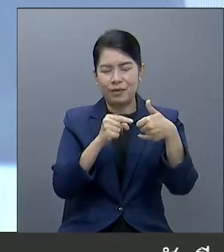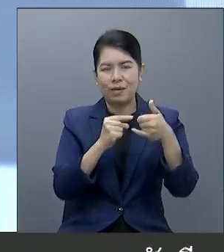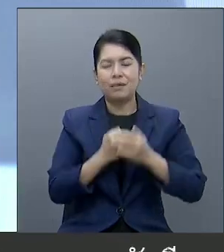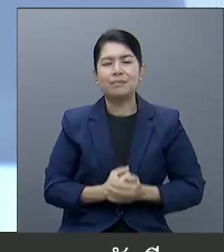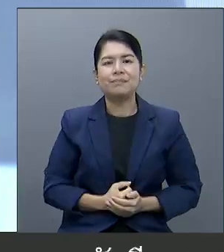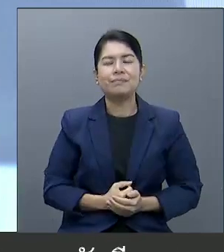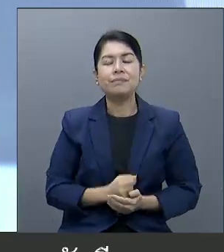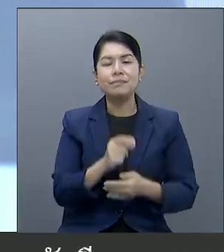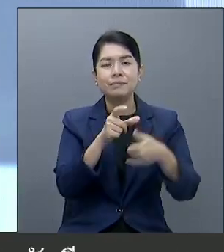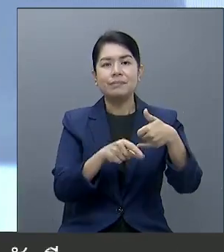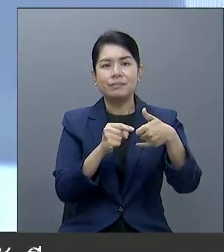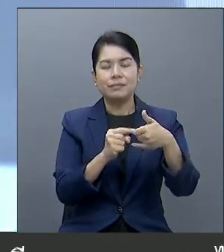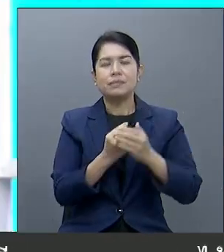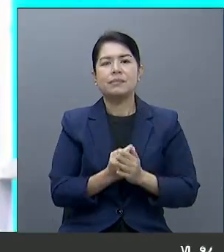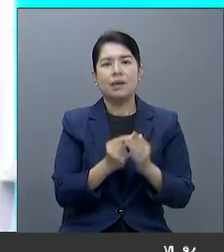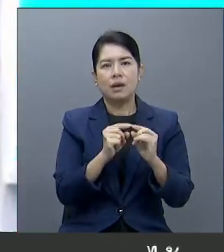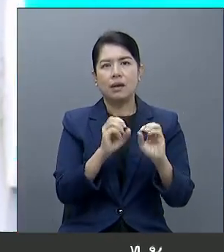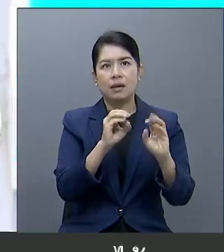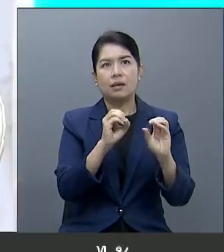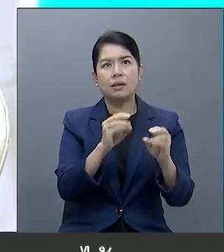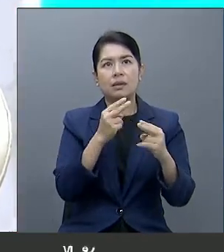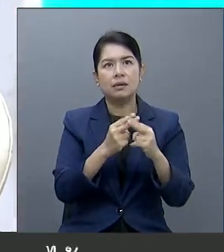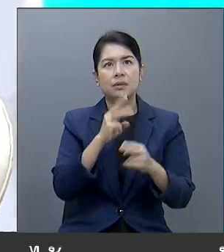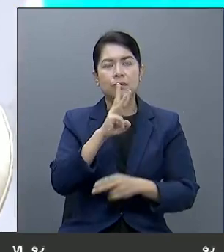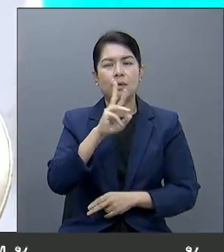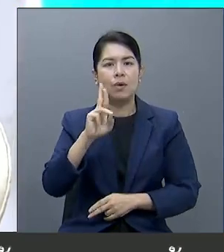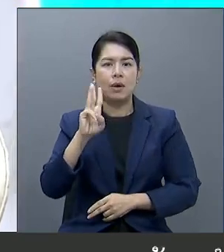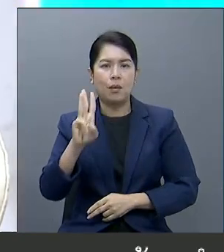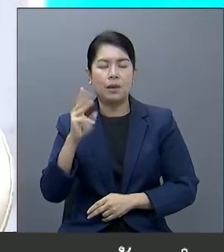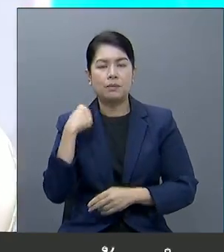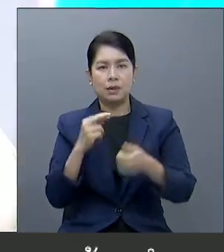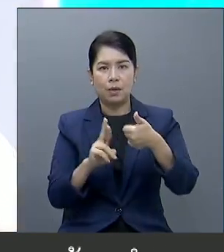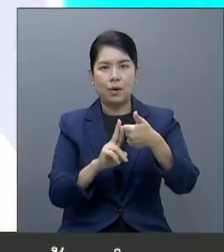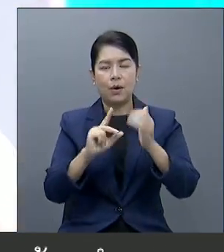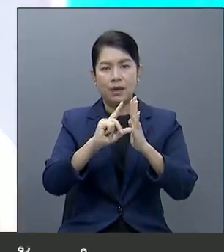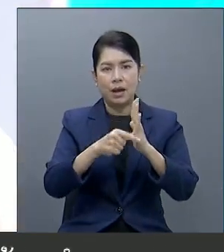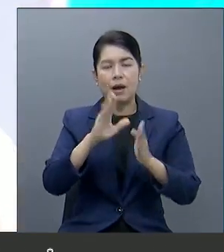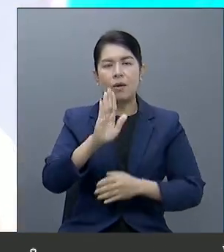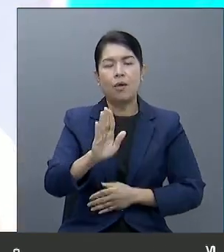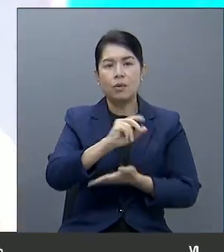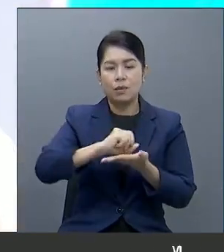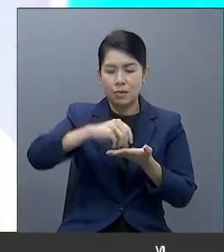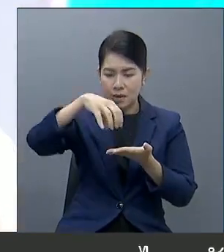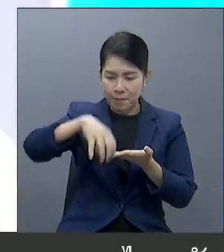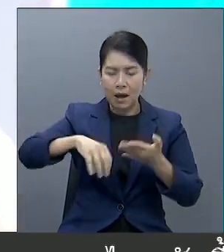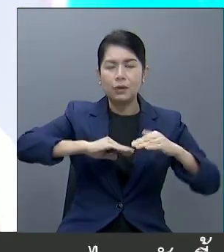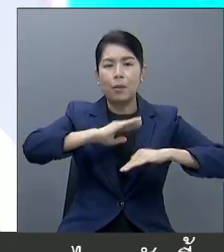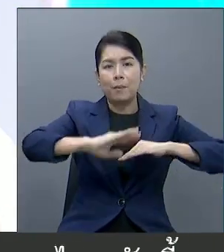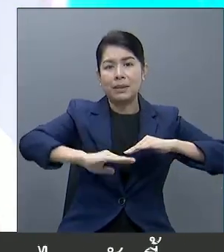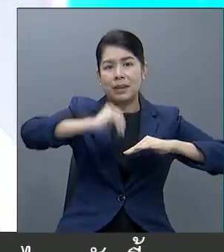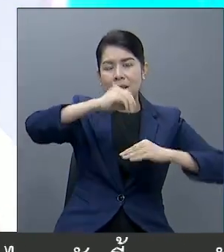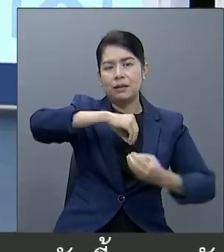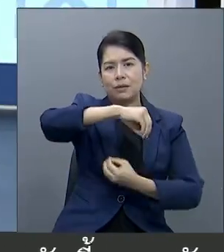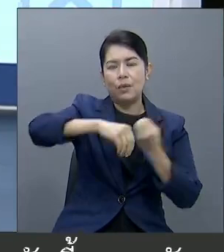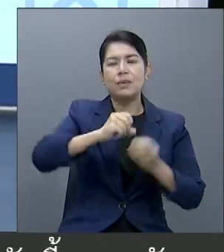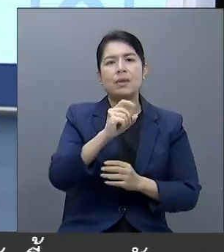านี้นะคะขอต้อนรับอาจารย์วรวรรณพลิคามินซึ่งท่านเป็นรองเลขาธิการสภาพัฒนาการเศรษฐกิจและสังคมแห่งช